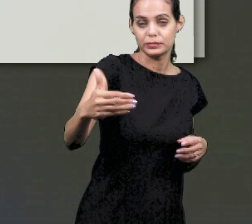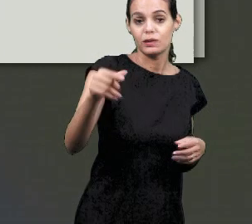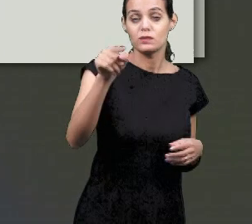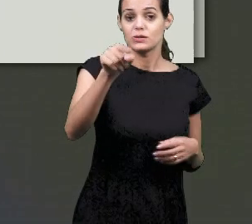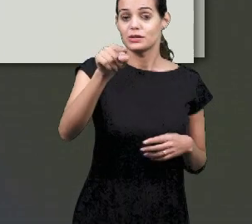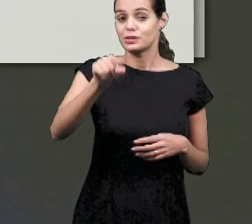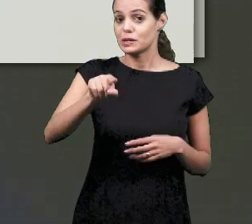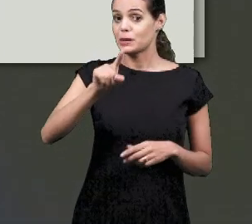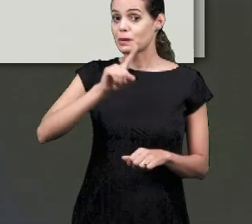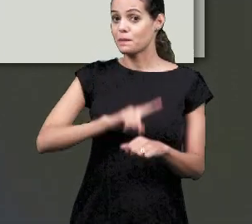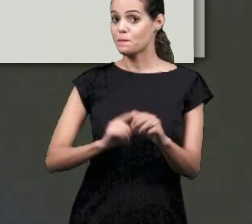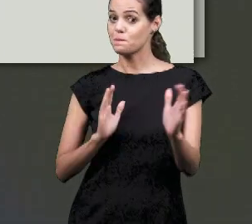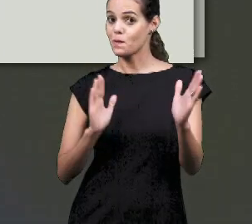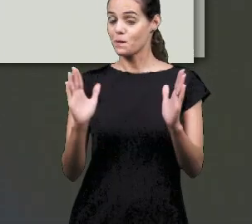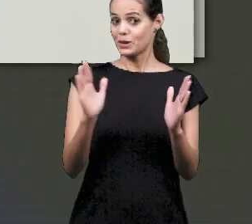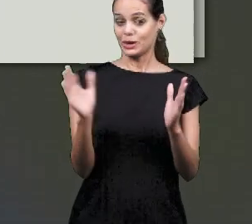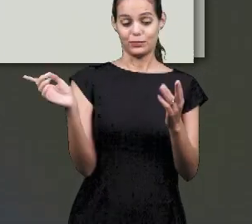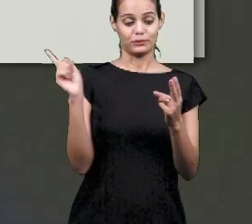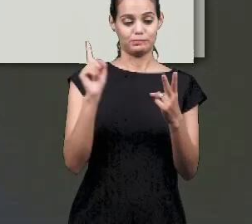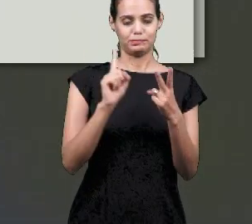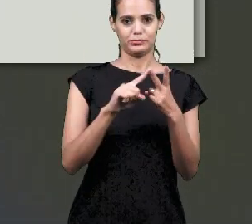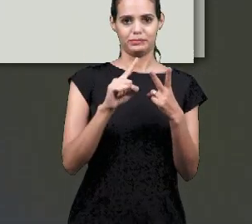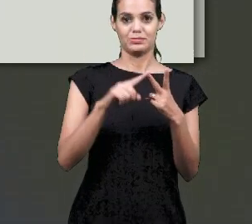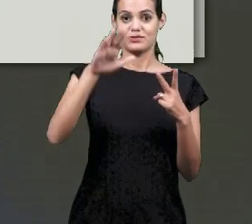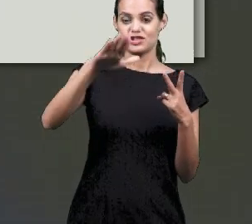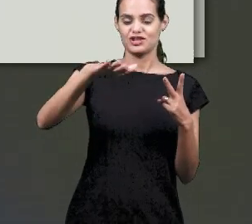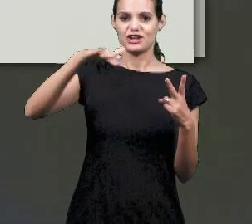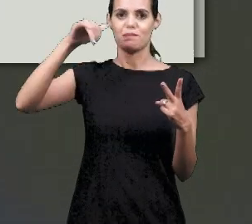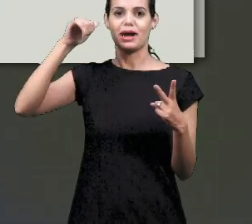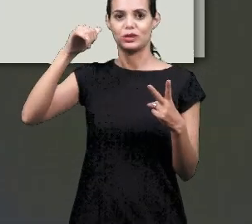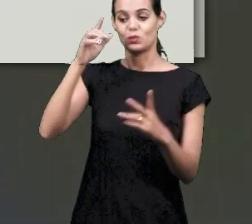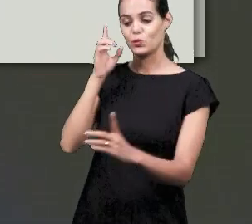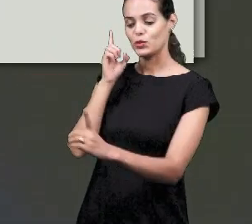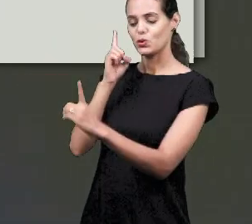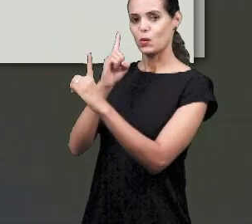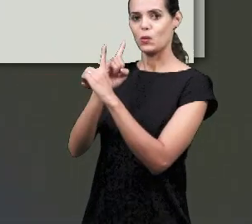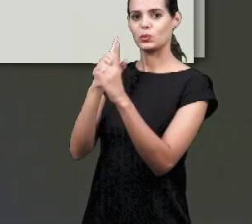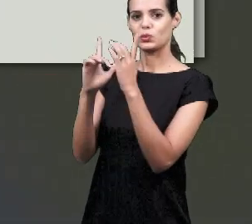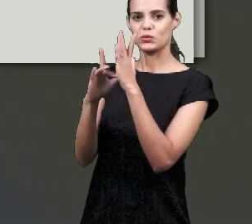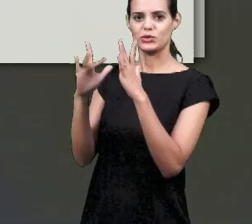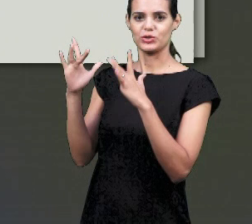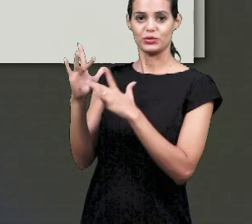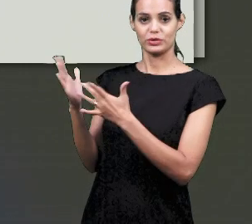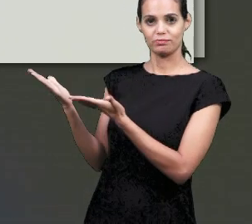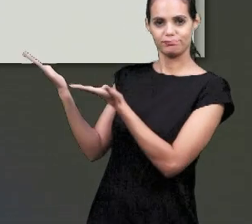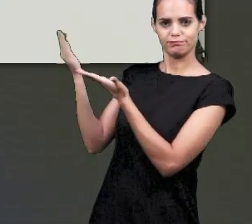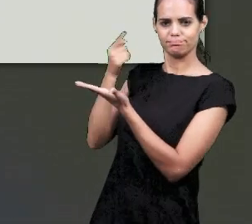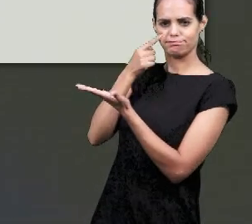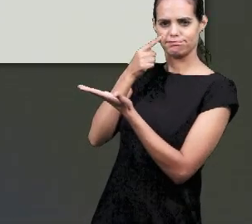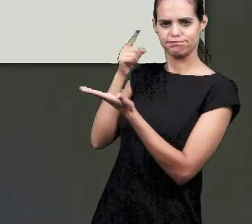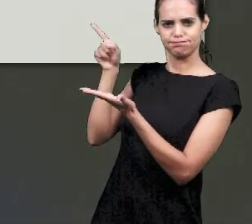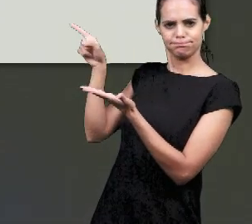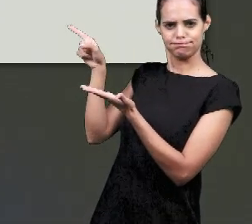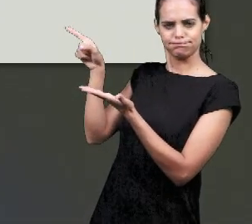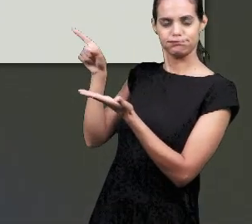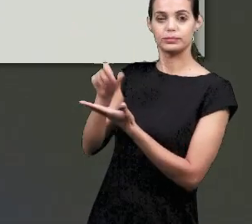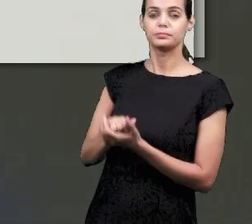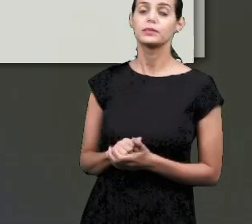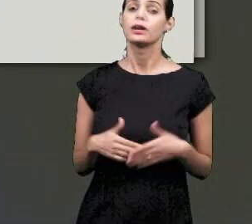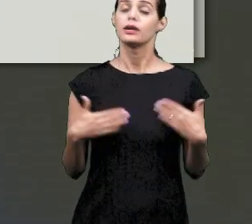etc. Vous avez été élu avant votre naissance, à l'éternité. Vous ne saviez